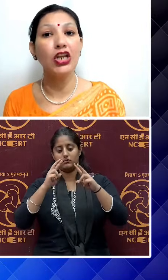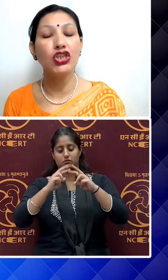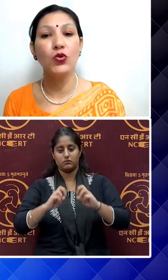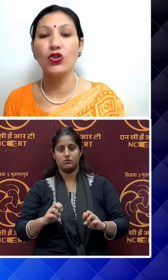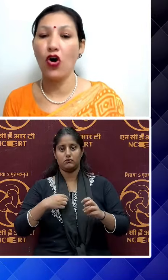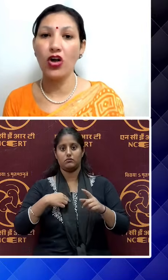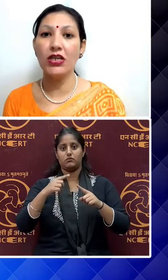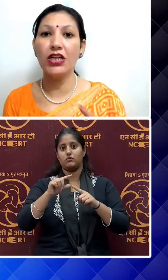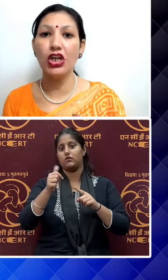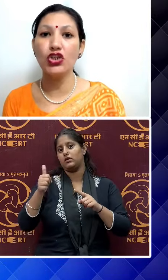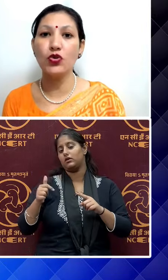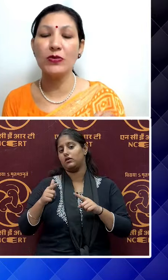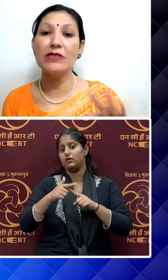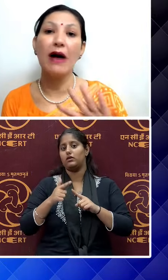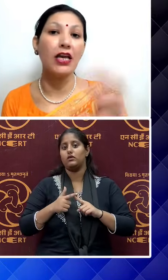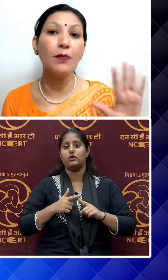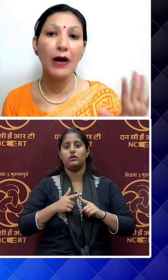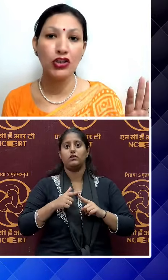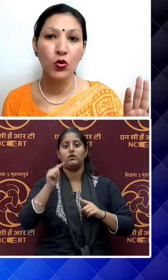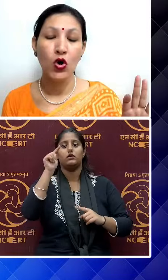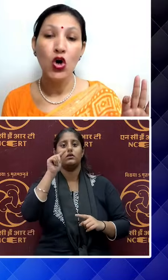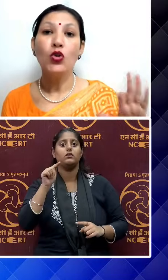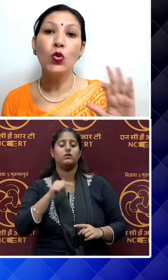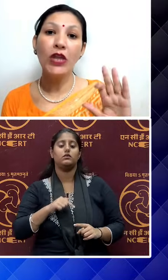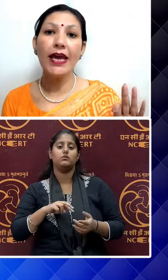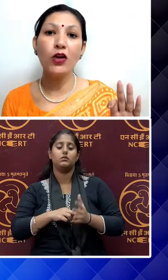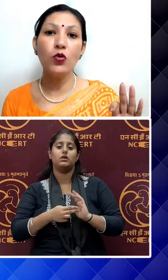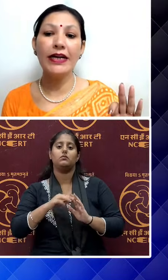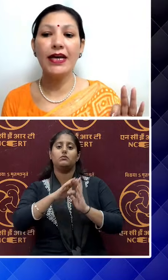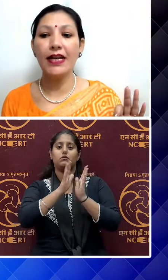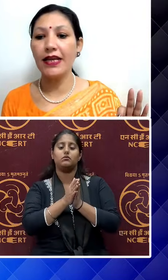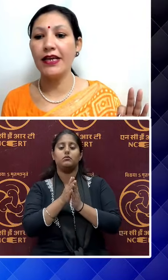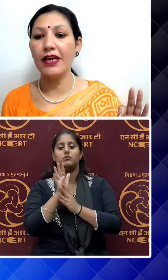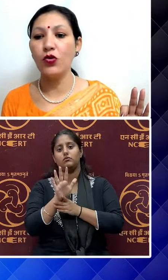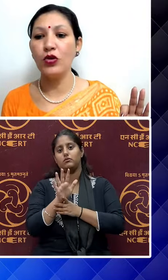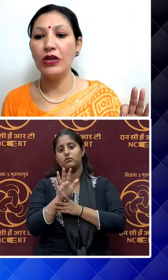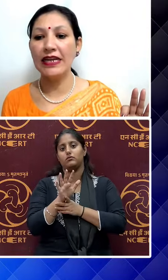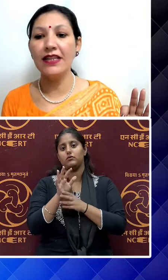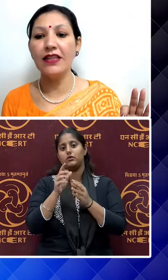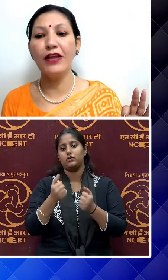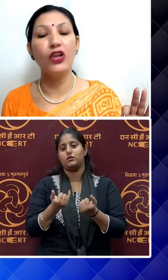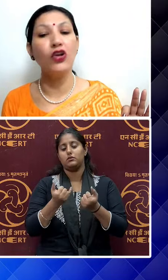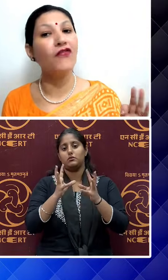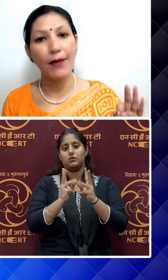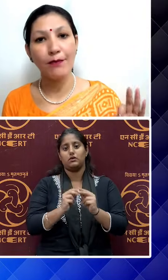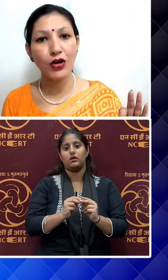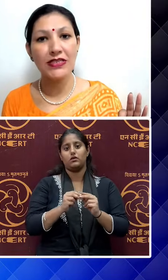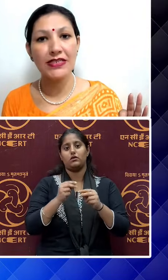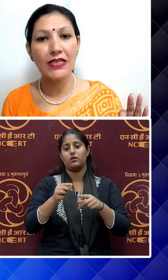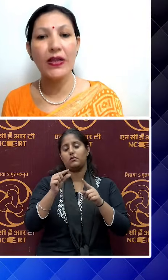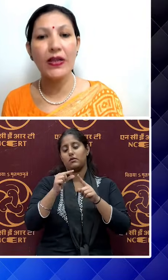t ratios. All other t ratios means बाकी पांचों. तो उन्हें कैलकुलेट करने के लिए यू नीड द वैल्यू ऑफ